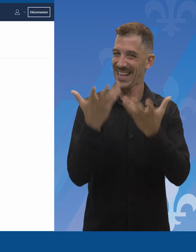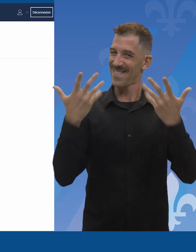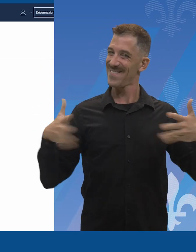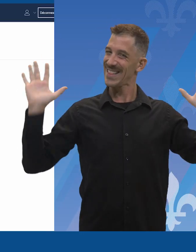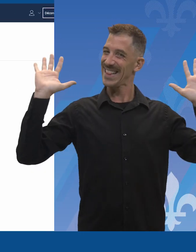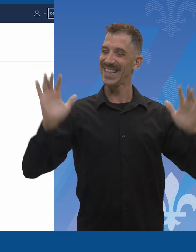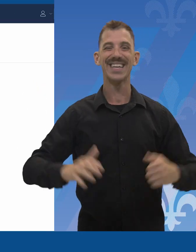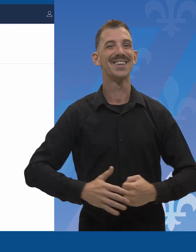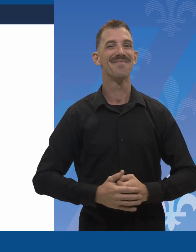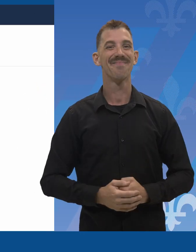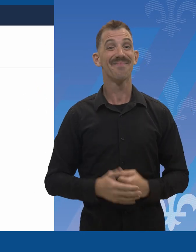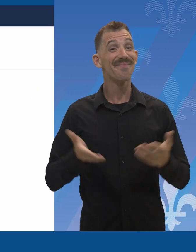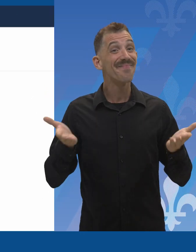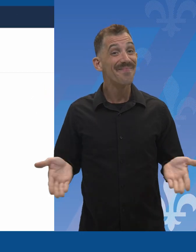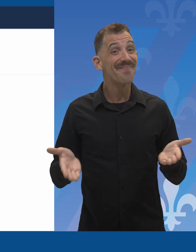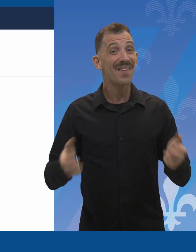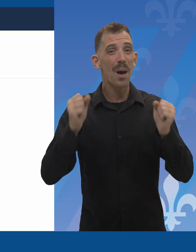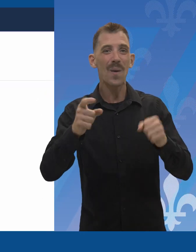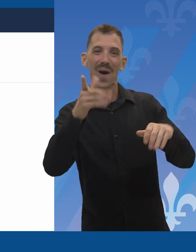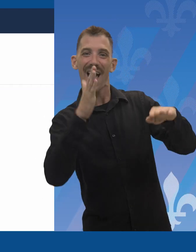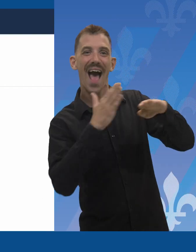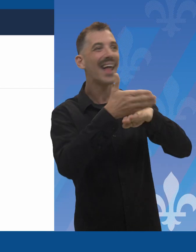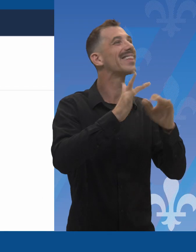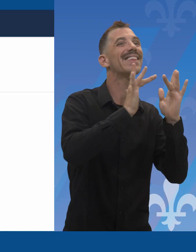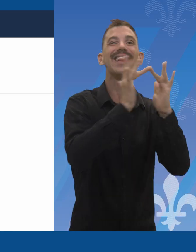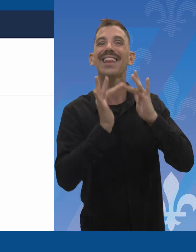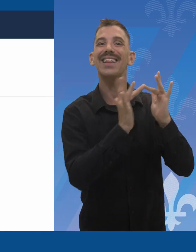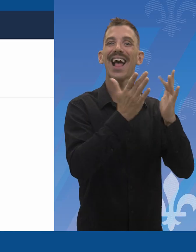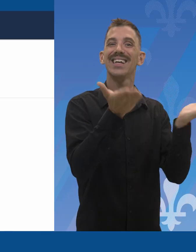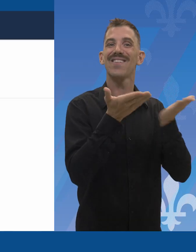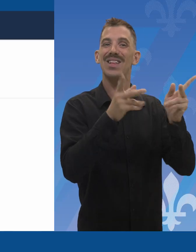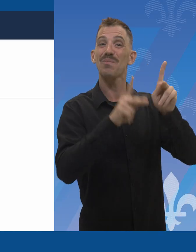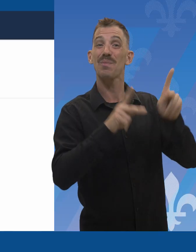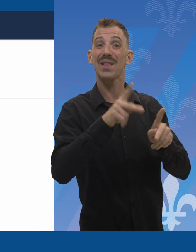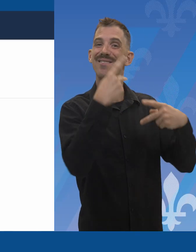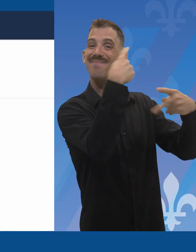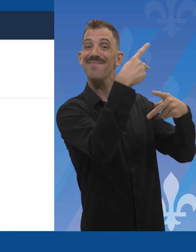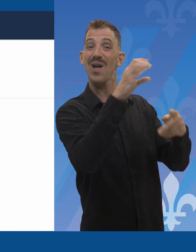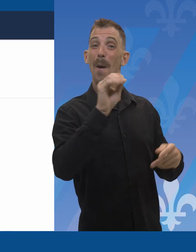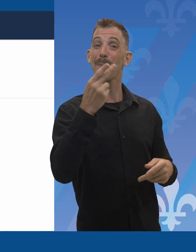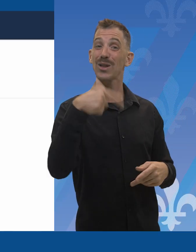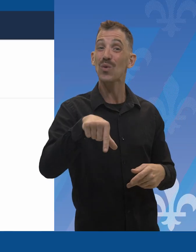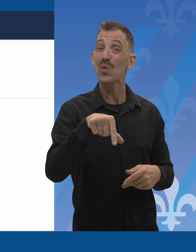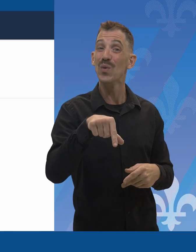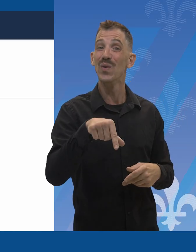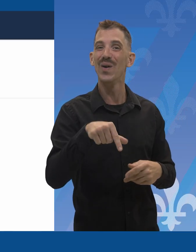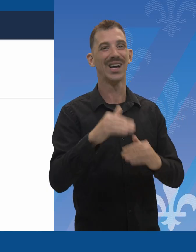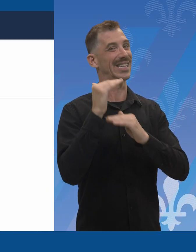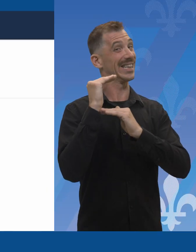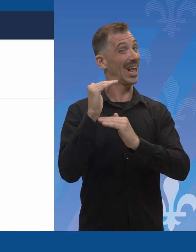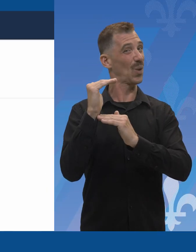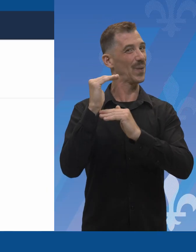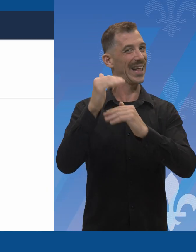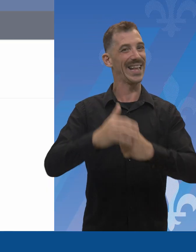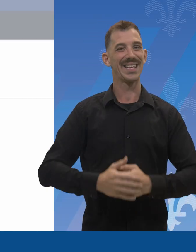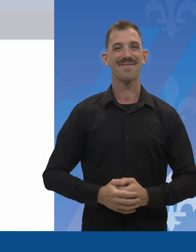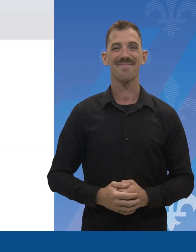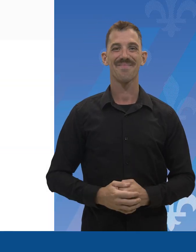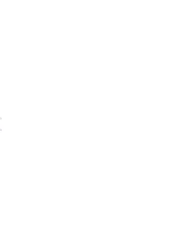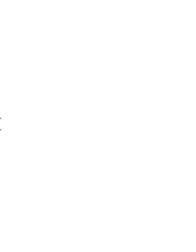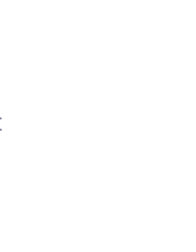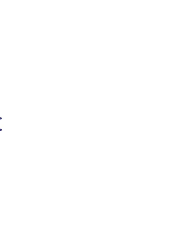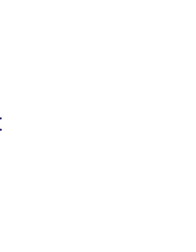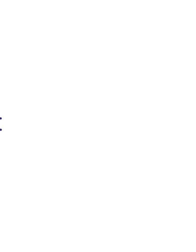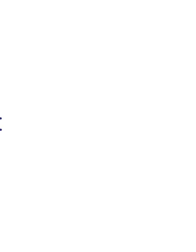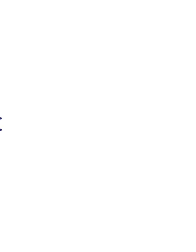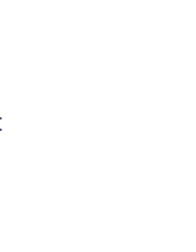terminée. Vous pouvez désormais transiger en ligne avec les services à la population de l'Office des personnes handicapées du Québec en toute sécurité.